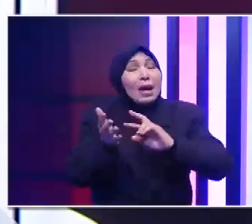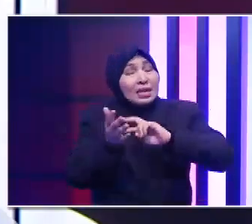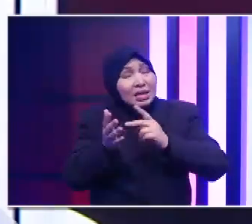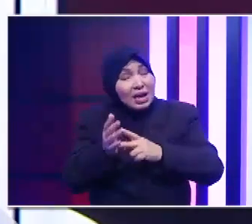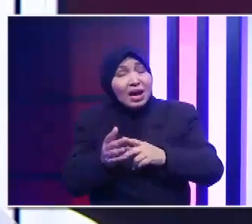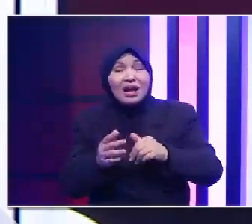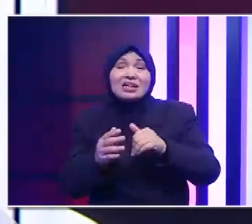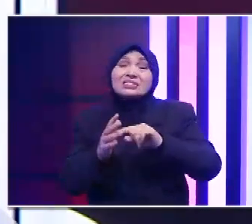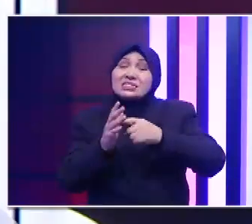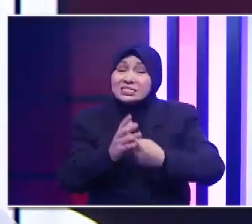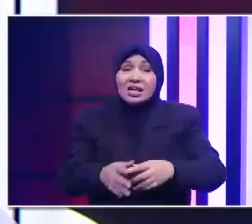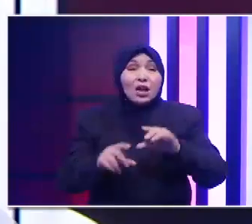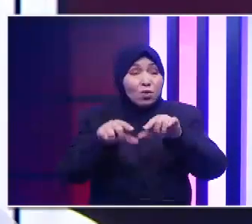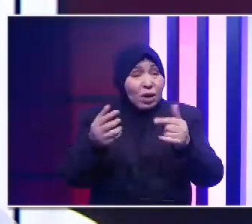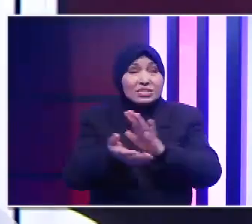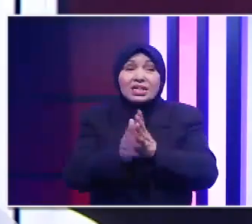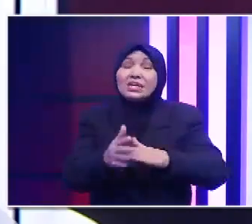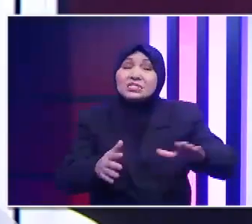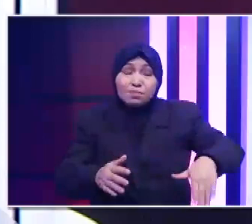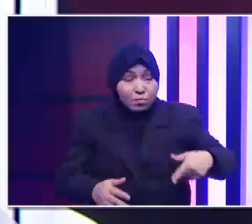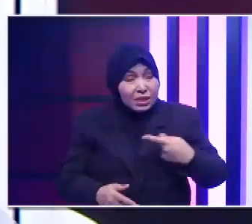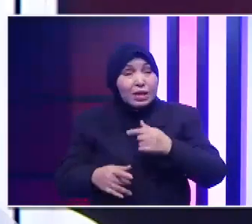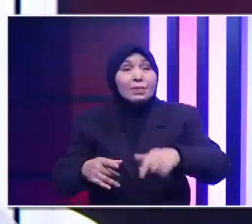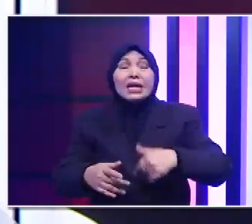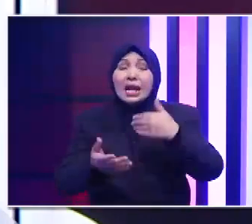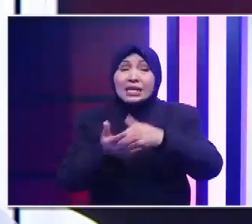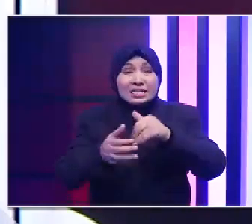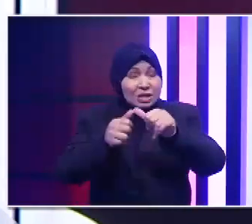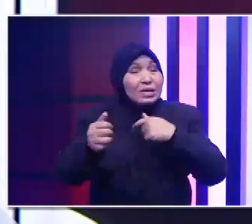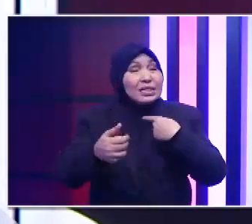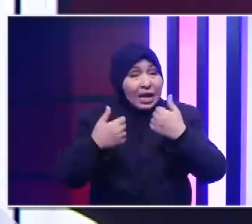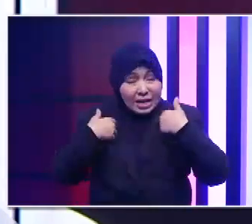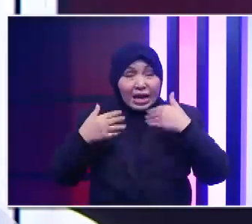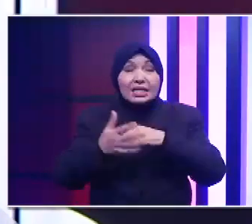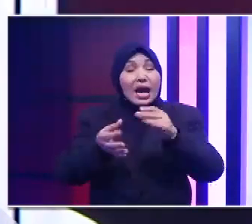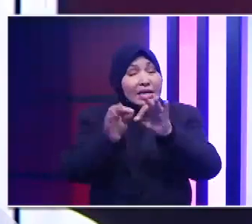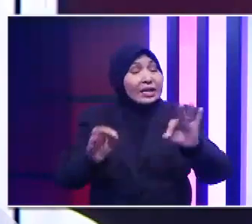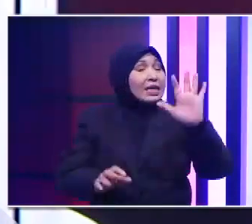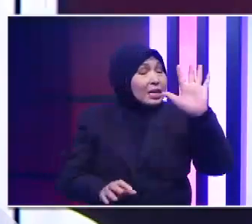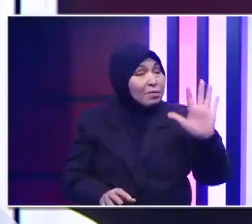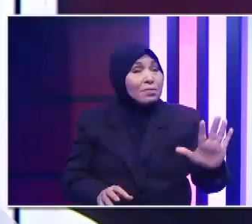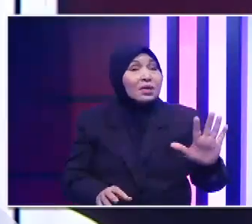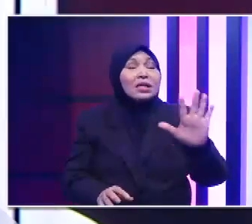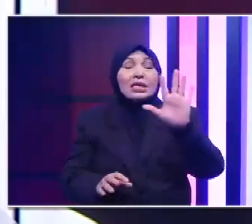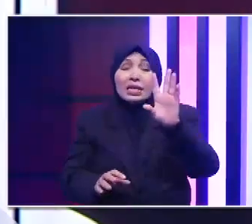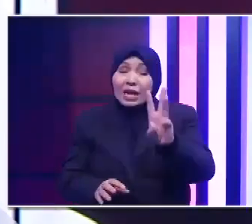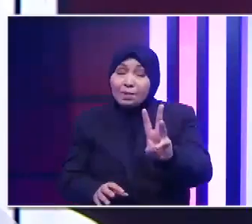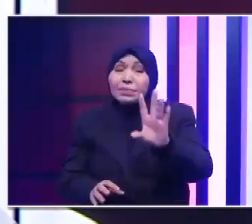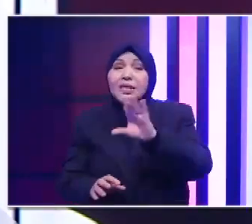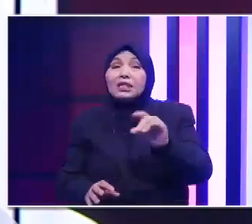Yes jadi sebelum kita pikir lebih jauh kita masih ada lagi air yang kelima yang keenam yang ketujuh